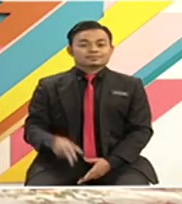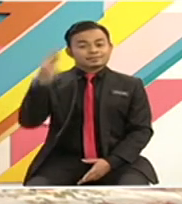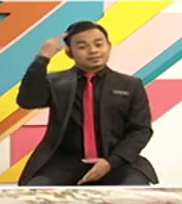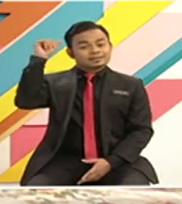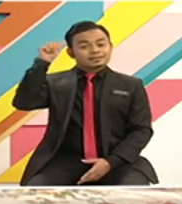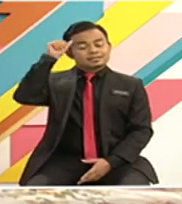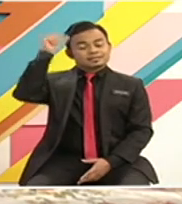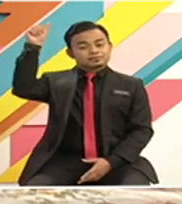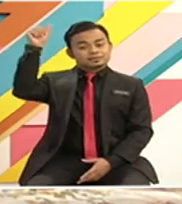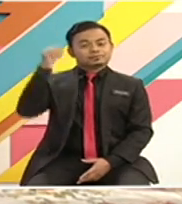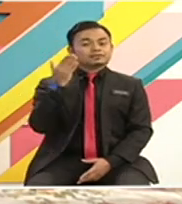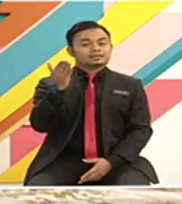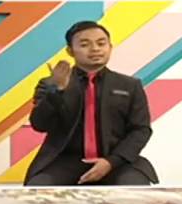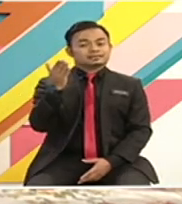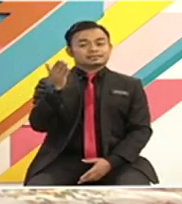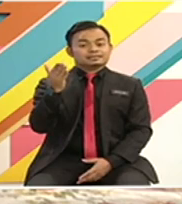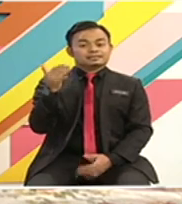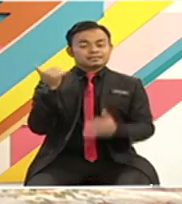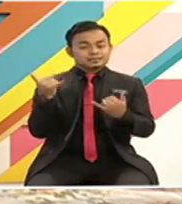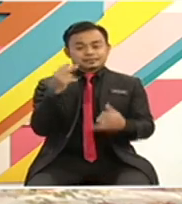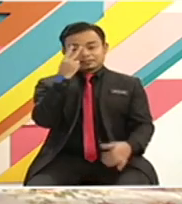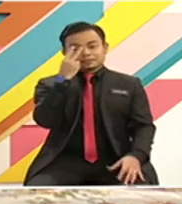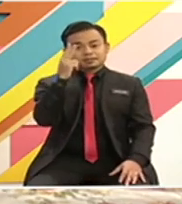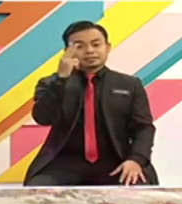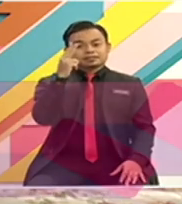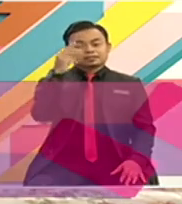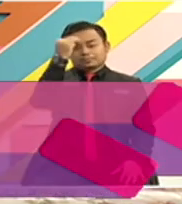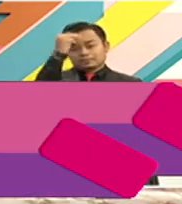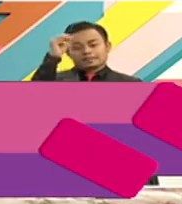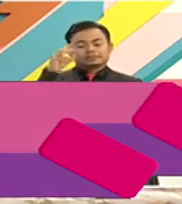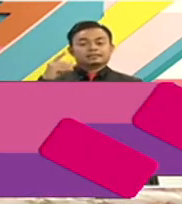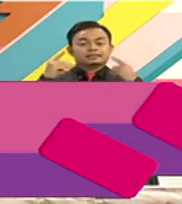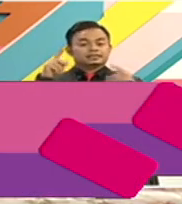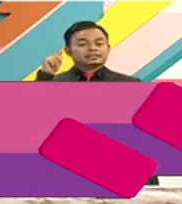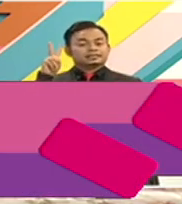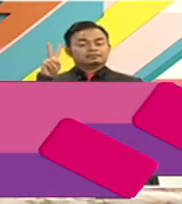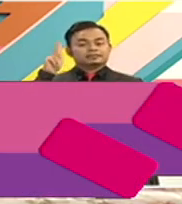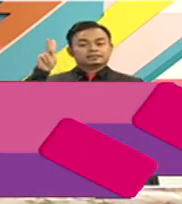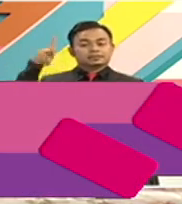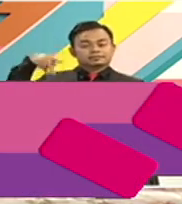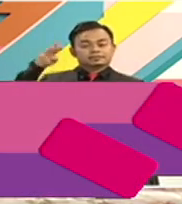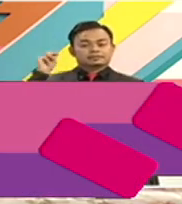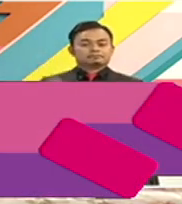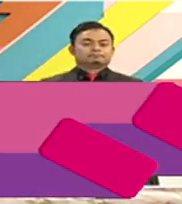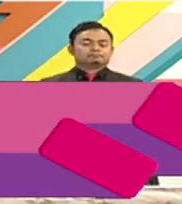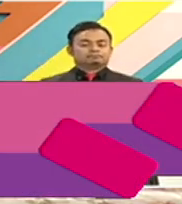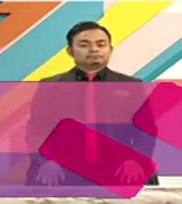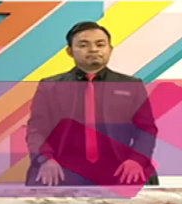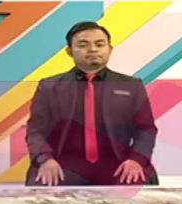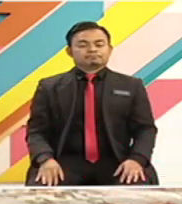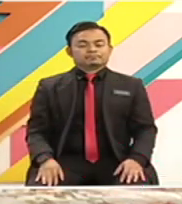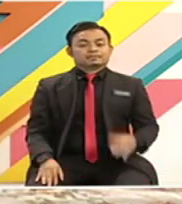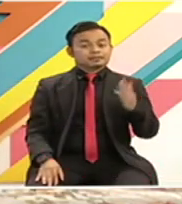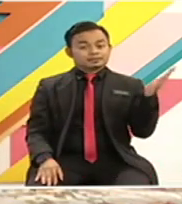assalamualaikum anda sedang nonton Mohede diri tv cvm bersama sayur Safika farahin Razali